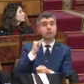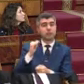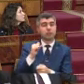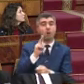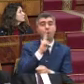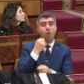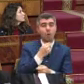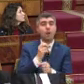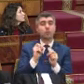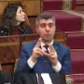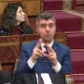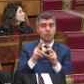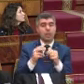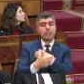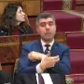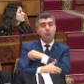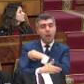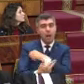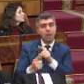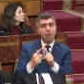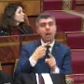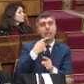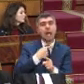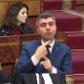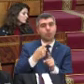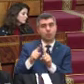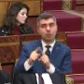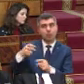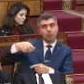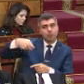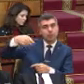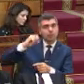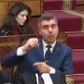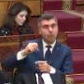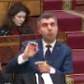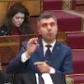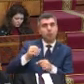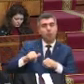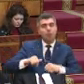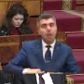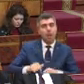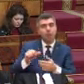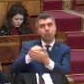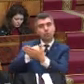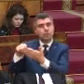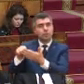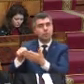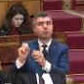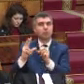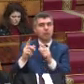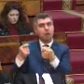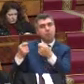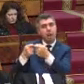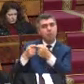المبادره على مستوى الصويره والناظور، جبتيو نتوما الرافعات وحطيتهم، علاش ما دارش نفس المبادره في سيدي افني ونقصوا الضغط الان الموجود؟